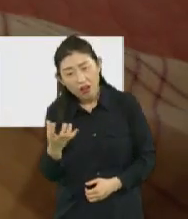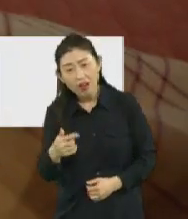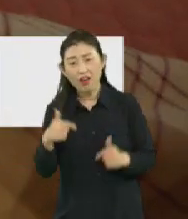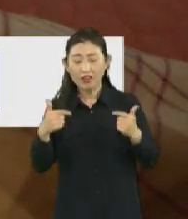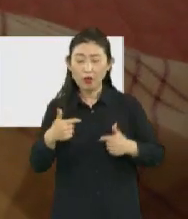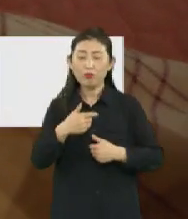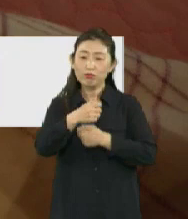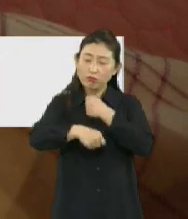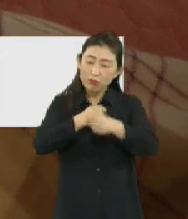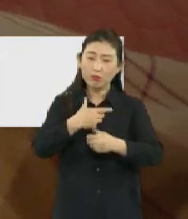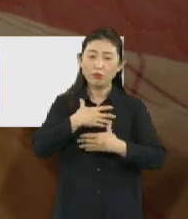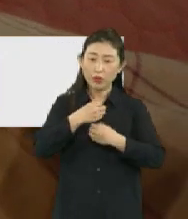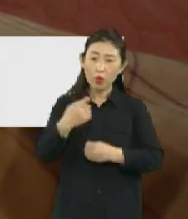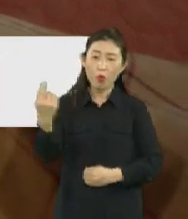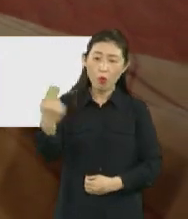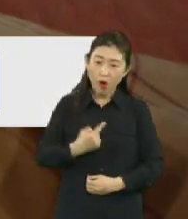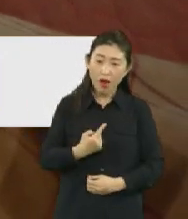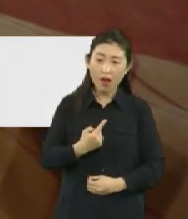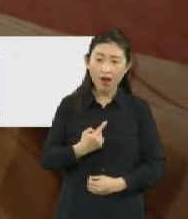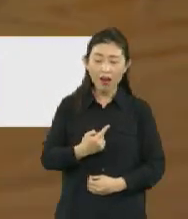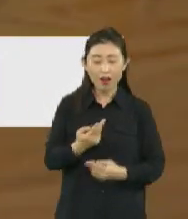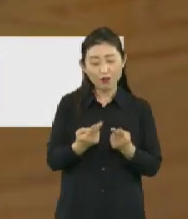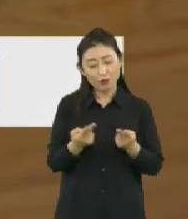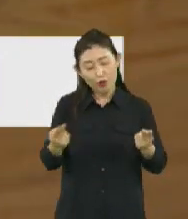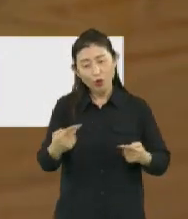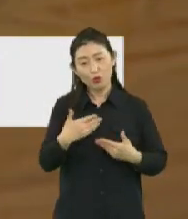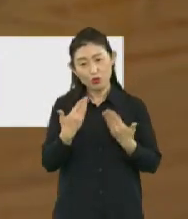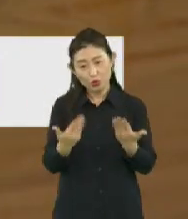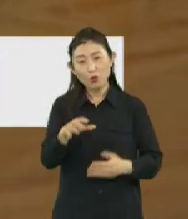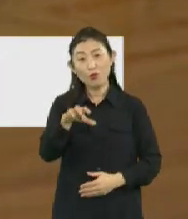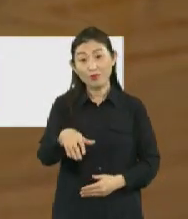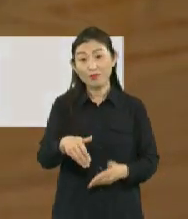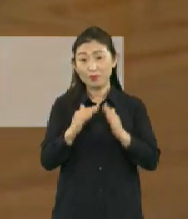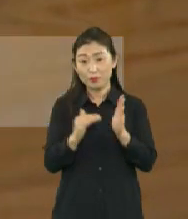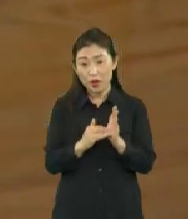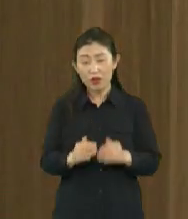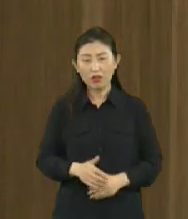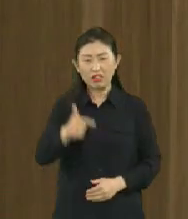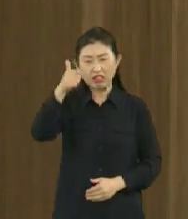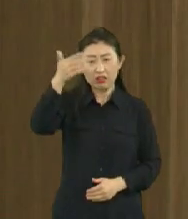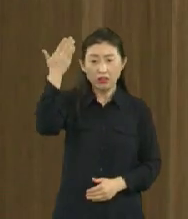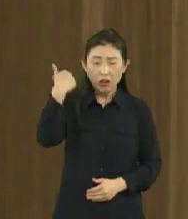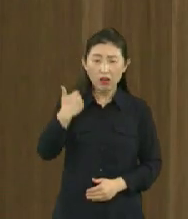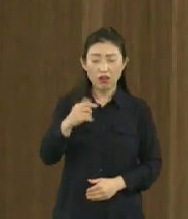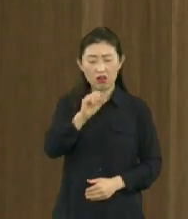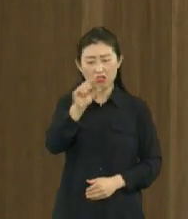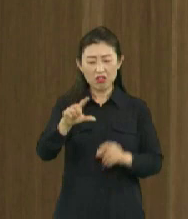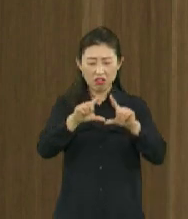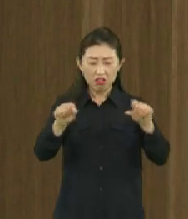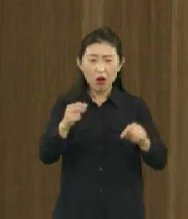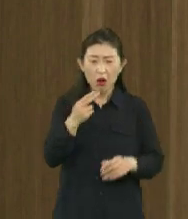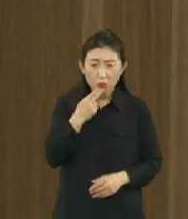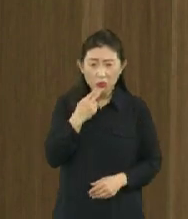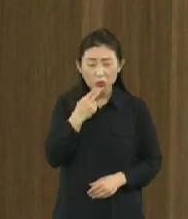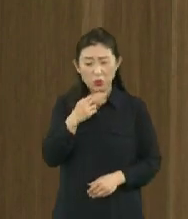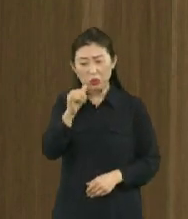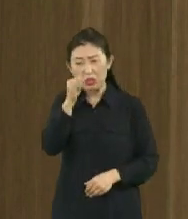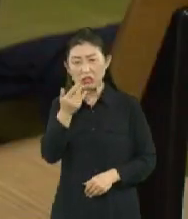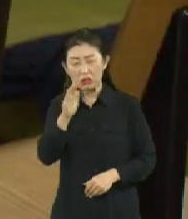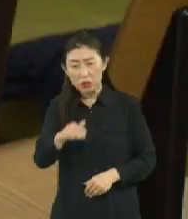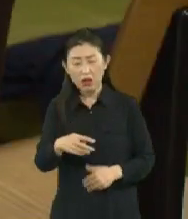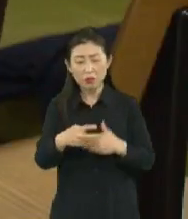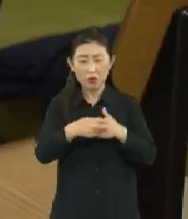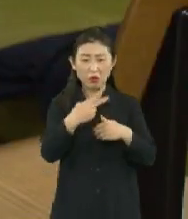언제든지 찾아와 쉴 수 있는 쾌적한 치유 공간까지 설치됐습니다. 과거 학교에는 위생용품이 없거나 있는 학교도